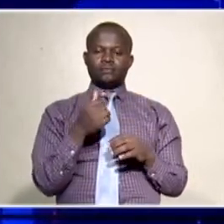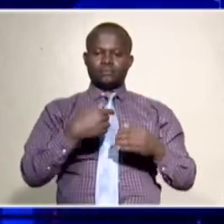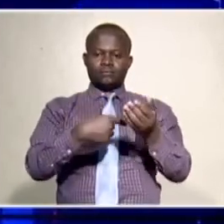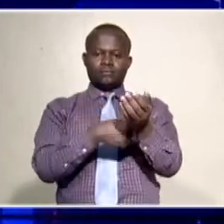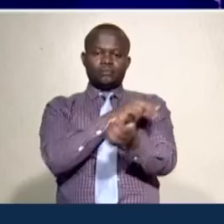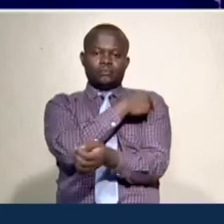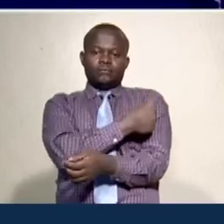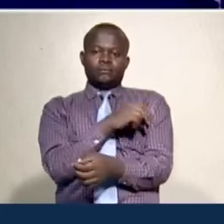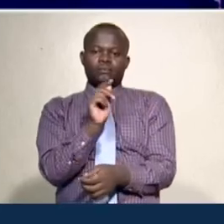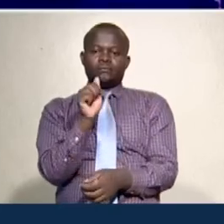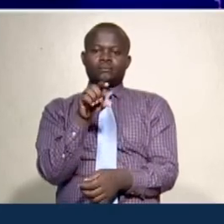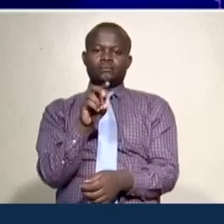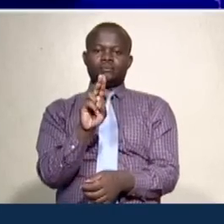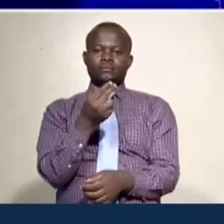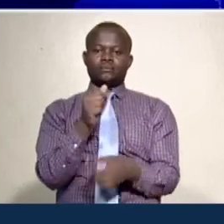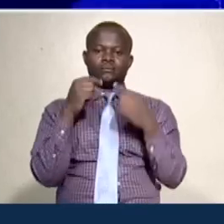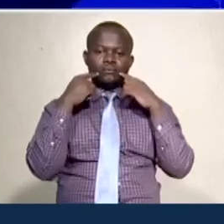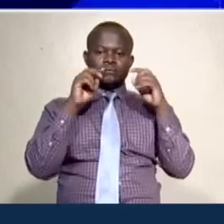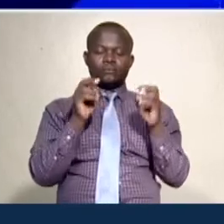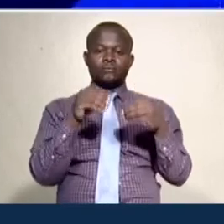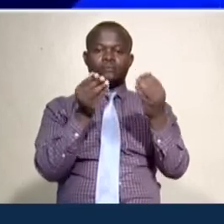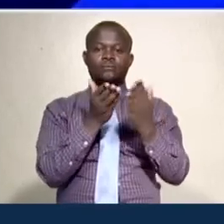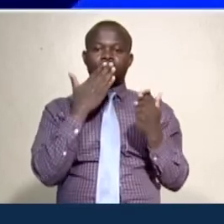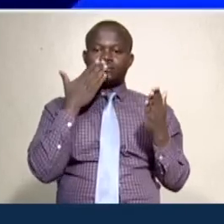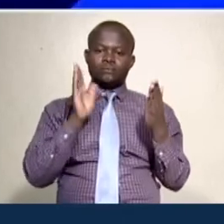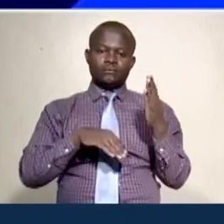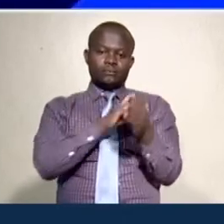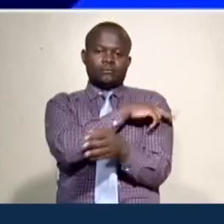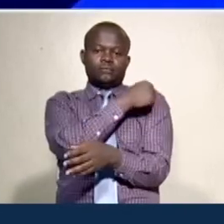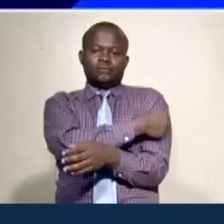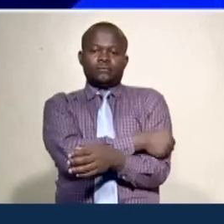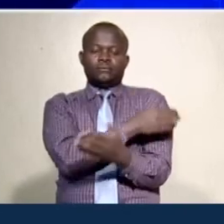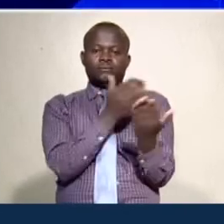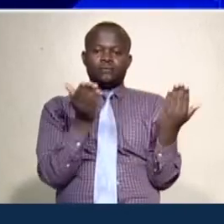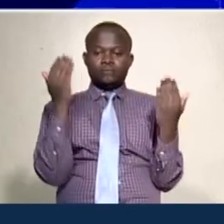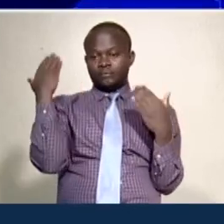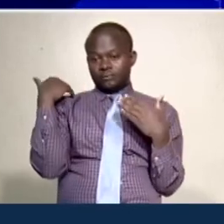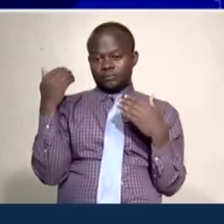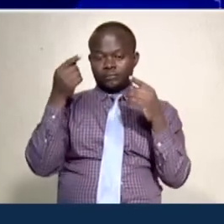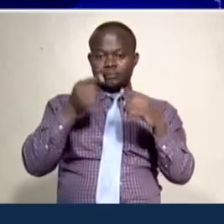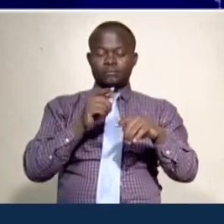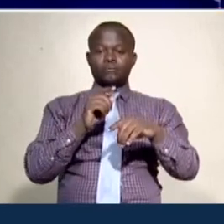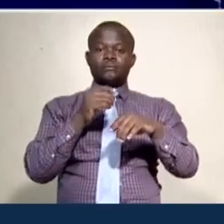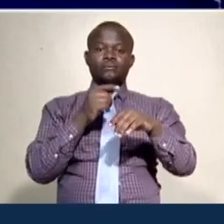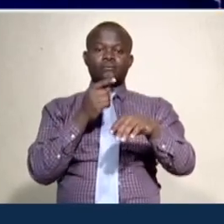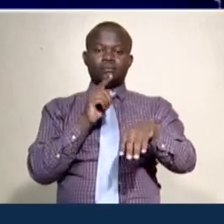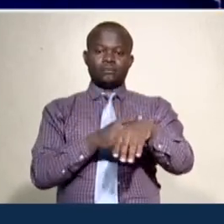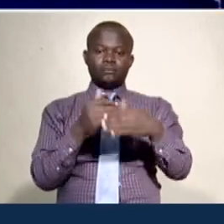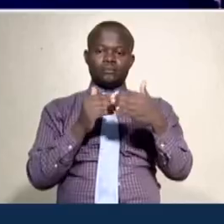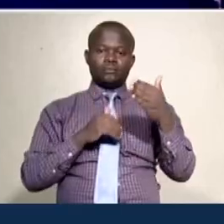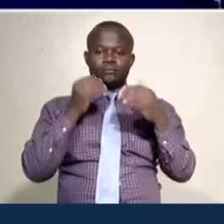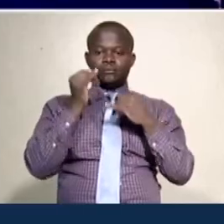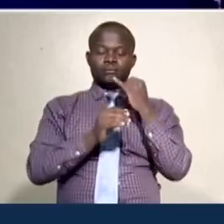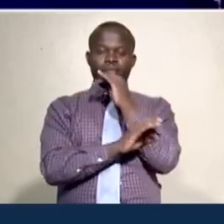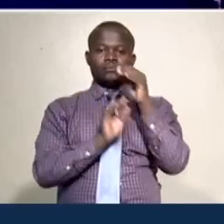bya Kaduha bavuga ko bahabwa serivisi mbi kuri ibyo bitaro. Ibi bitaro bikaba biherutse kuza ku mwanya ubanziriza uwa nyuma mu gihugu hose